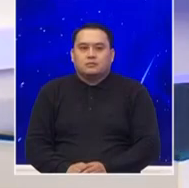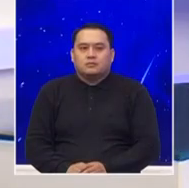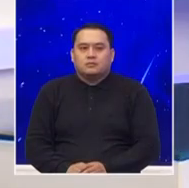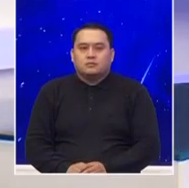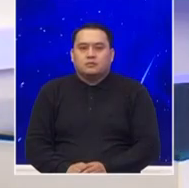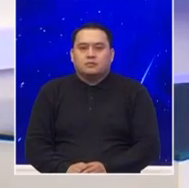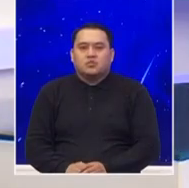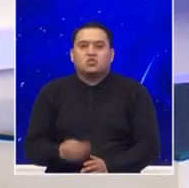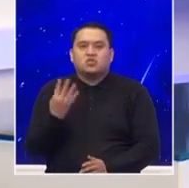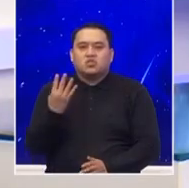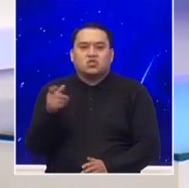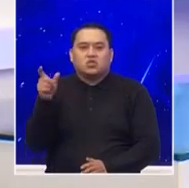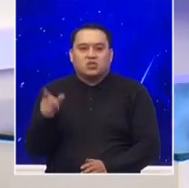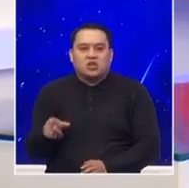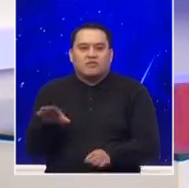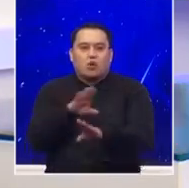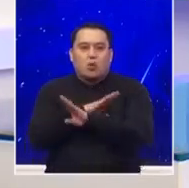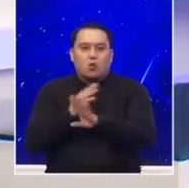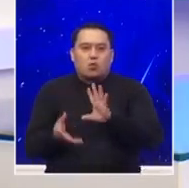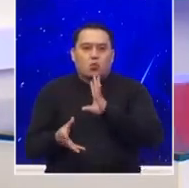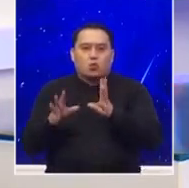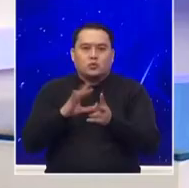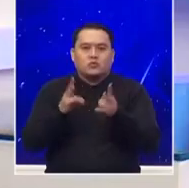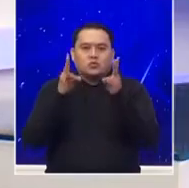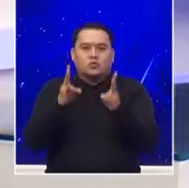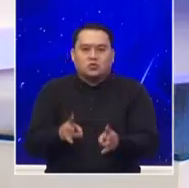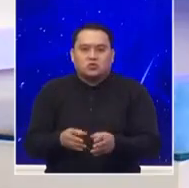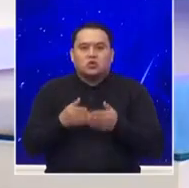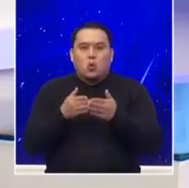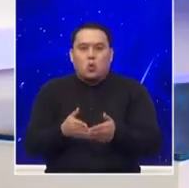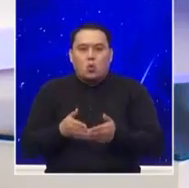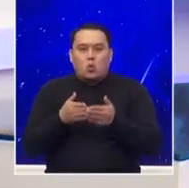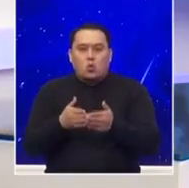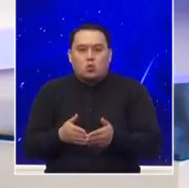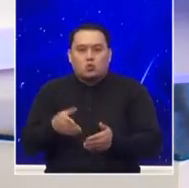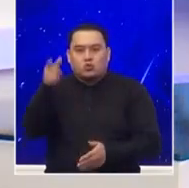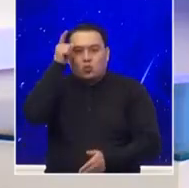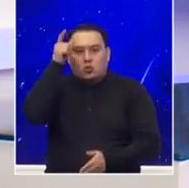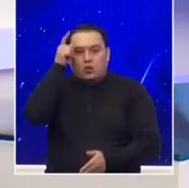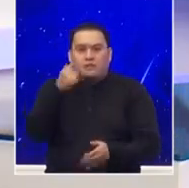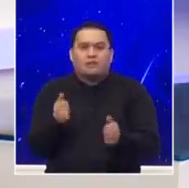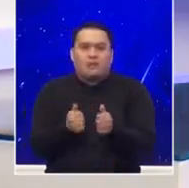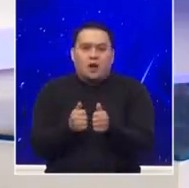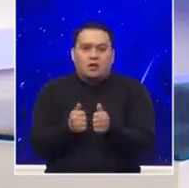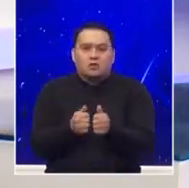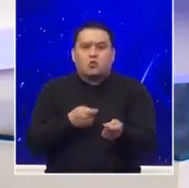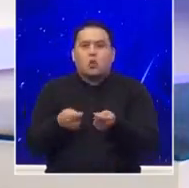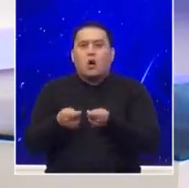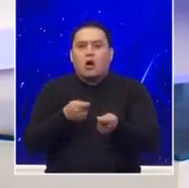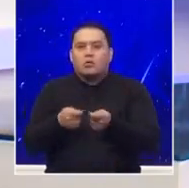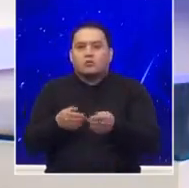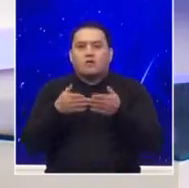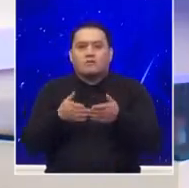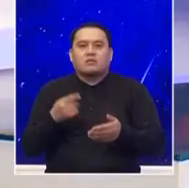По меньшей мере 4 человека погибли в результате инцидента с сухогрузом в Черном море у берегов Турции. По версии турецких властей,